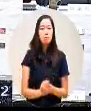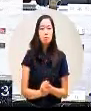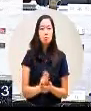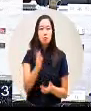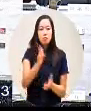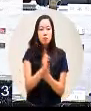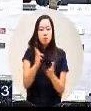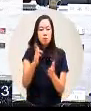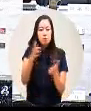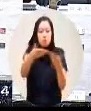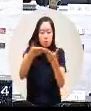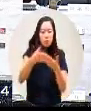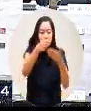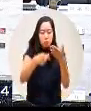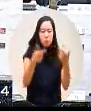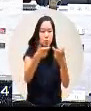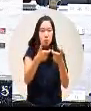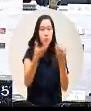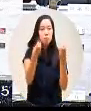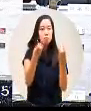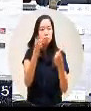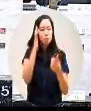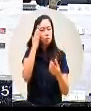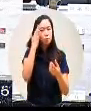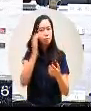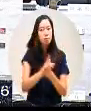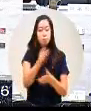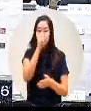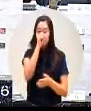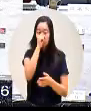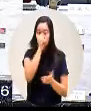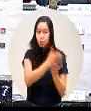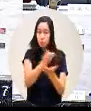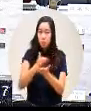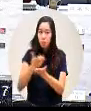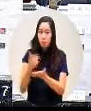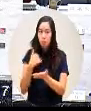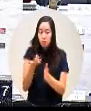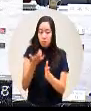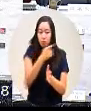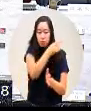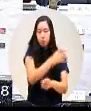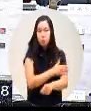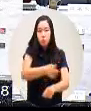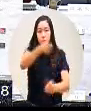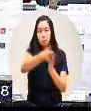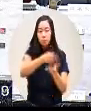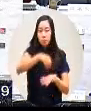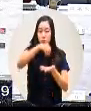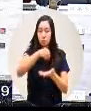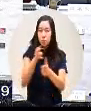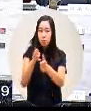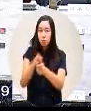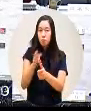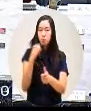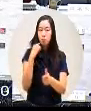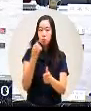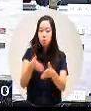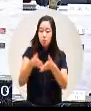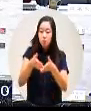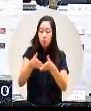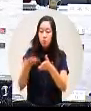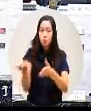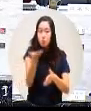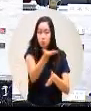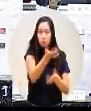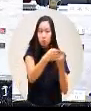符合条件，我都想了，对。哦，好啊，处理啦。啊，拄只市长只是。该以上的以上，哦，